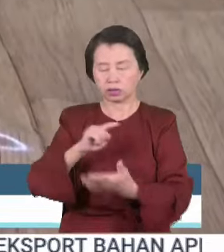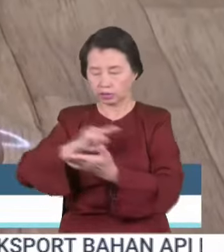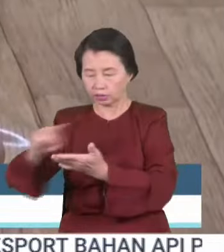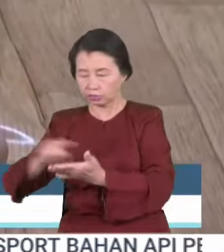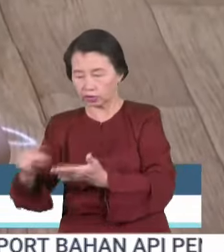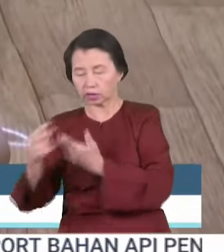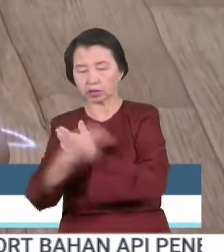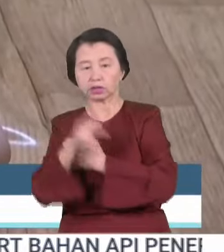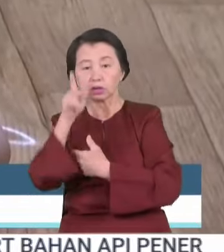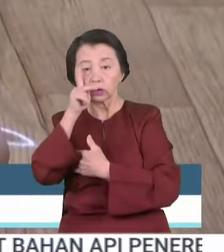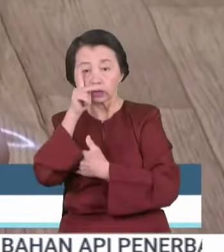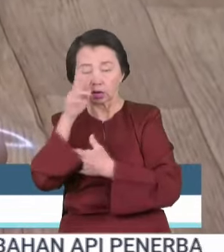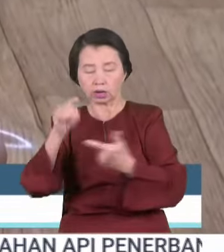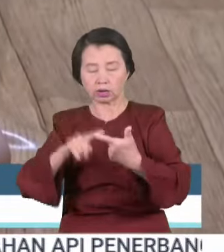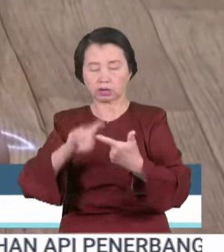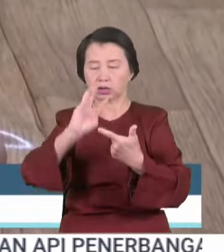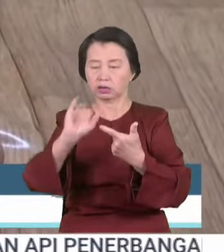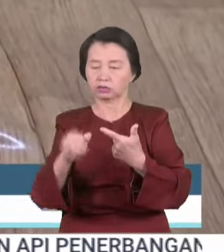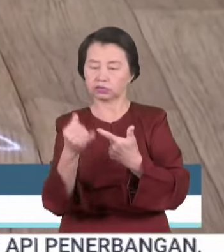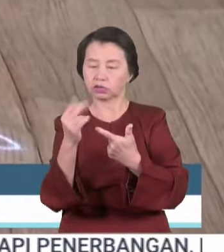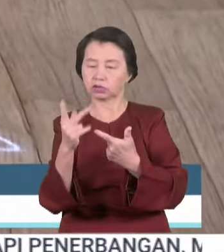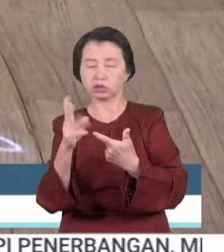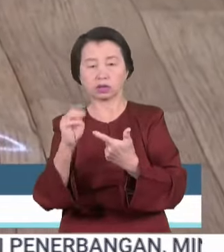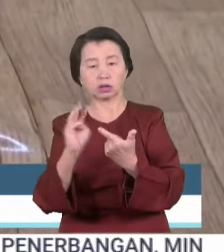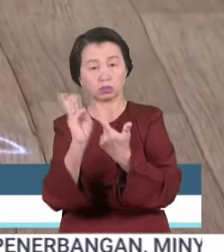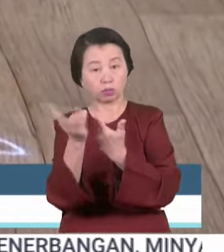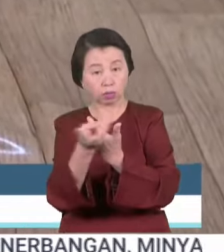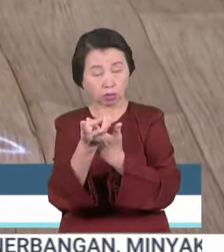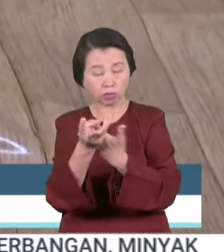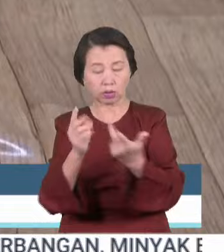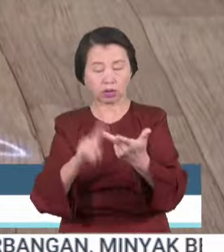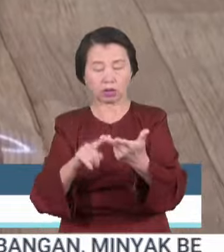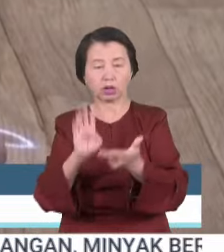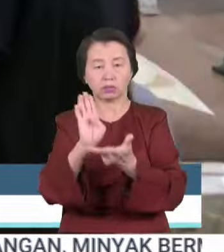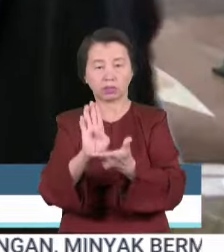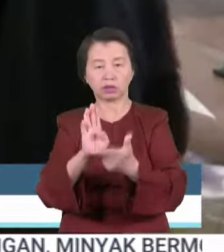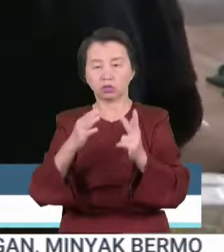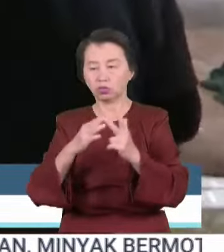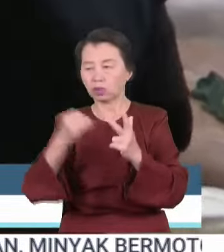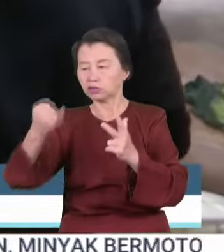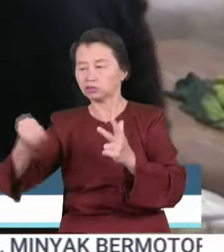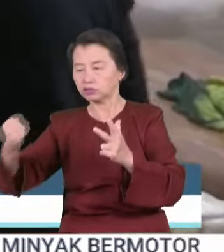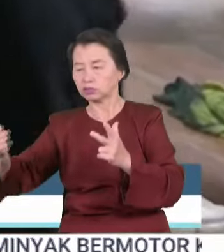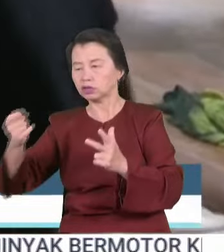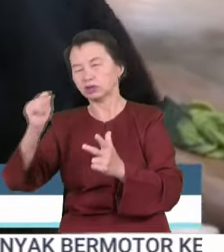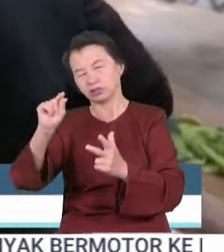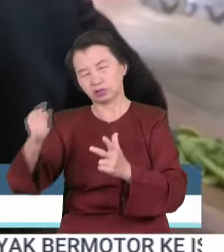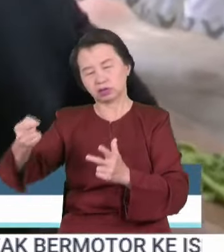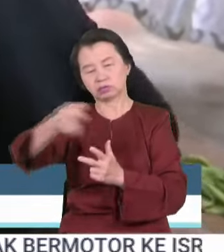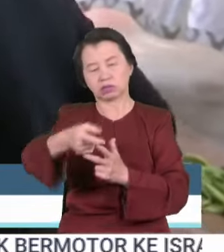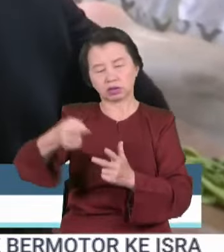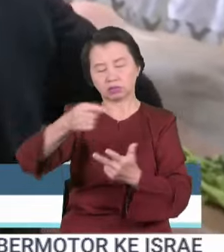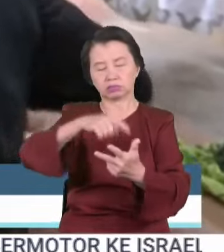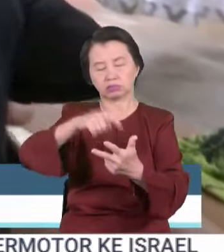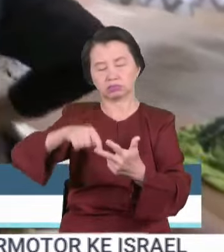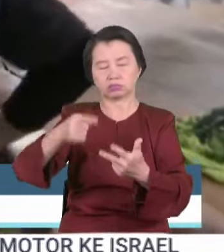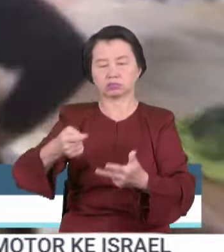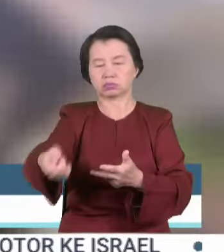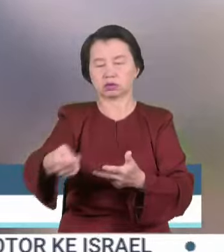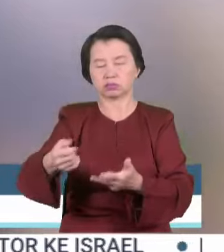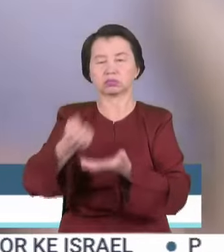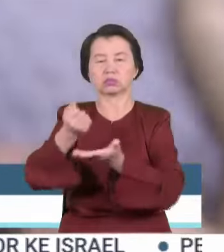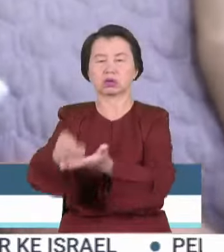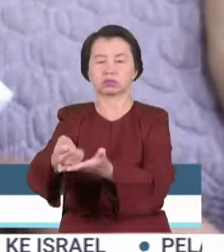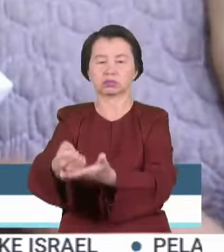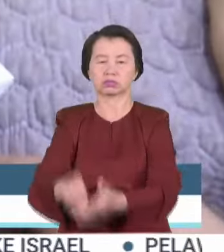Kedah serta Jabatan Kewajikan Masyarakat JKM termasuk bantuan jiran tetangga sedikit sebanyak meringankan beban.